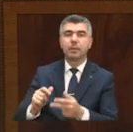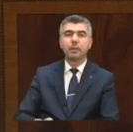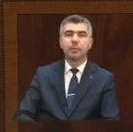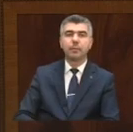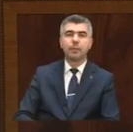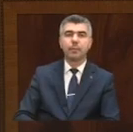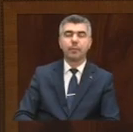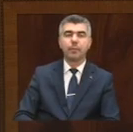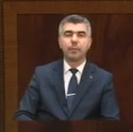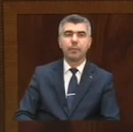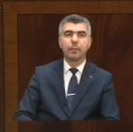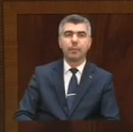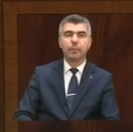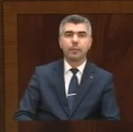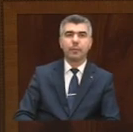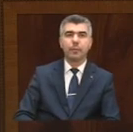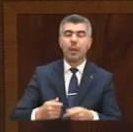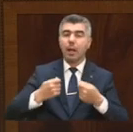اليوم